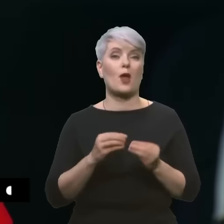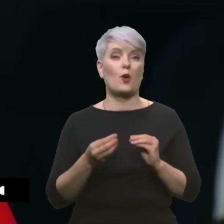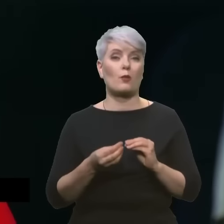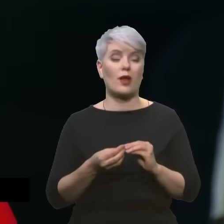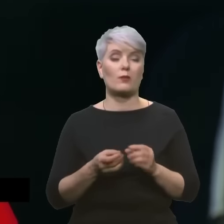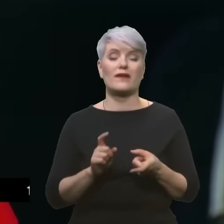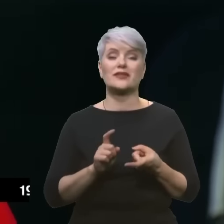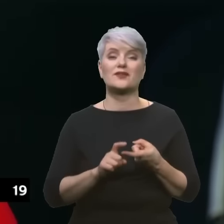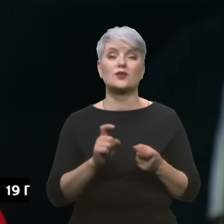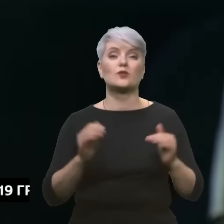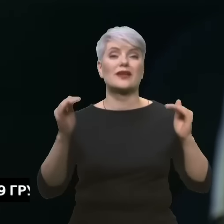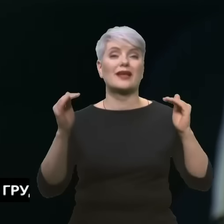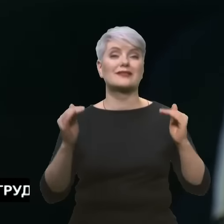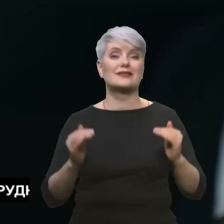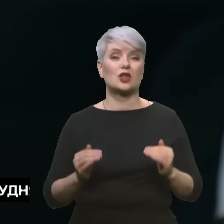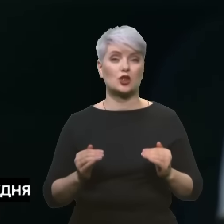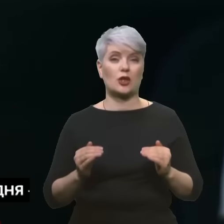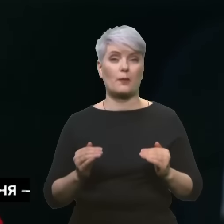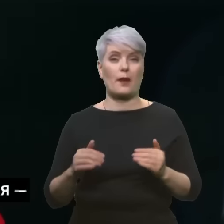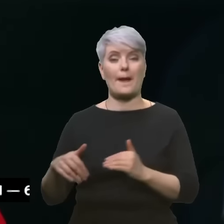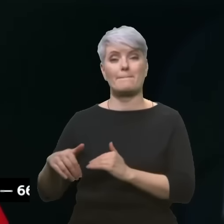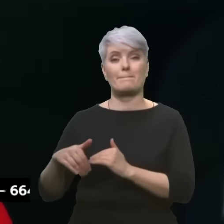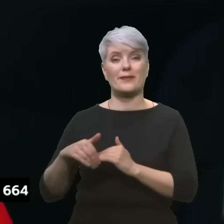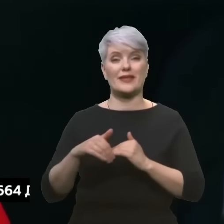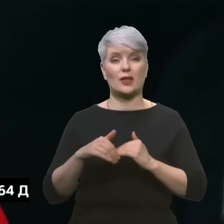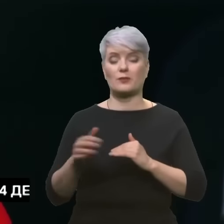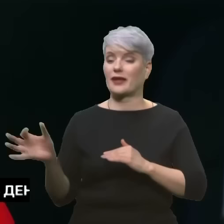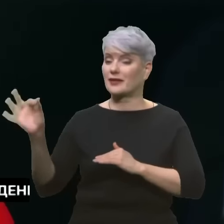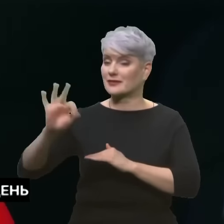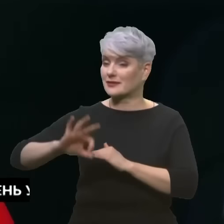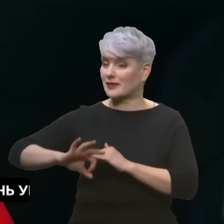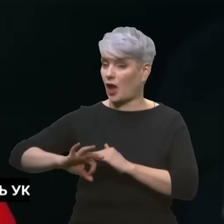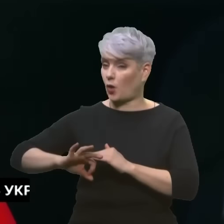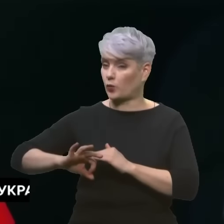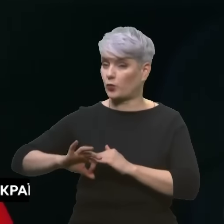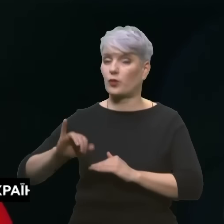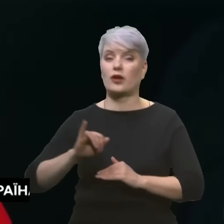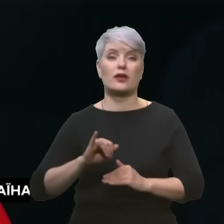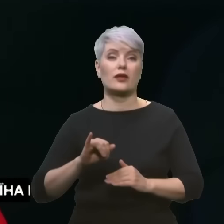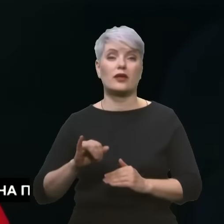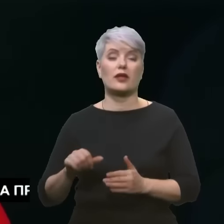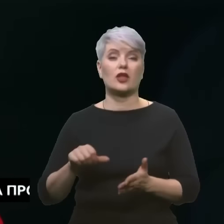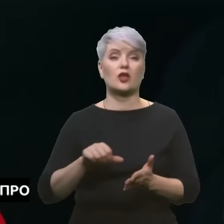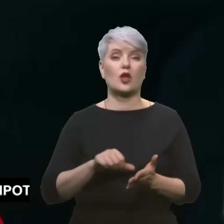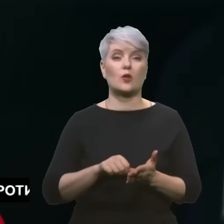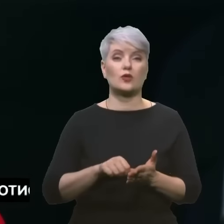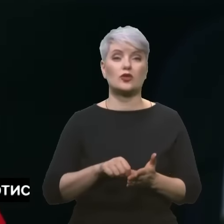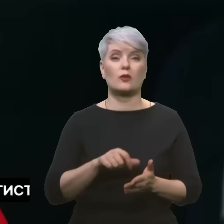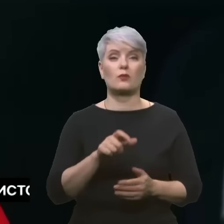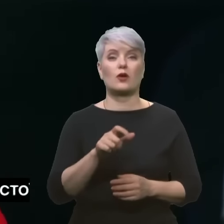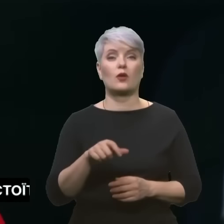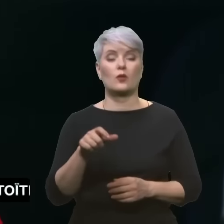із зниженням підтримки Заходу, із долученням людей до армії і з російської